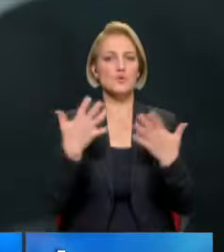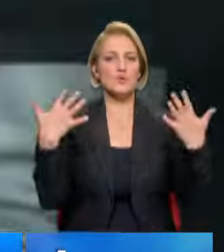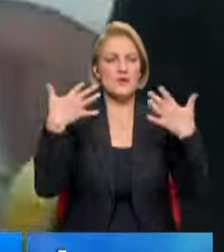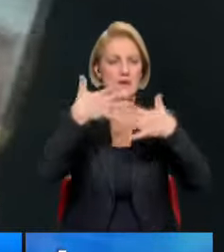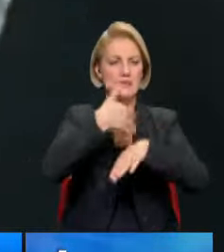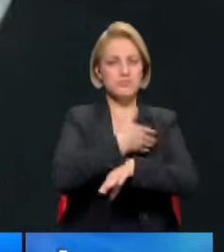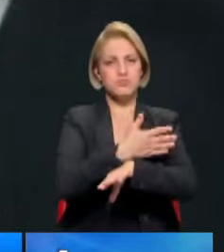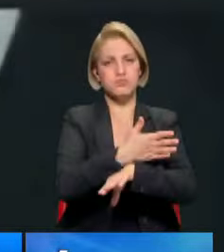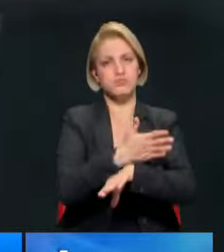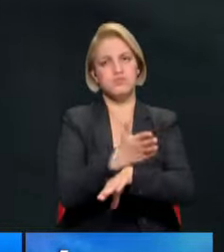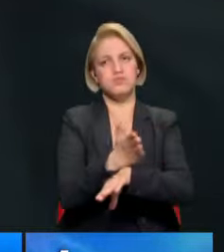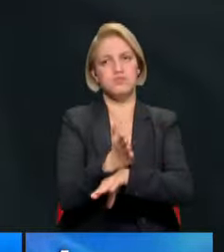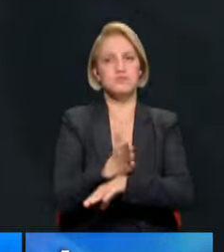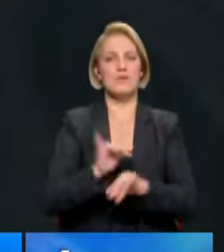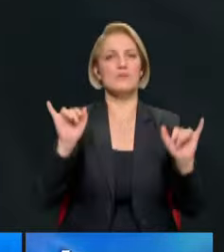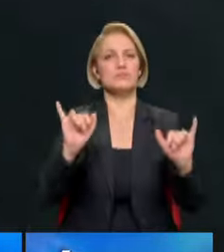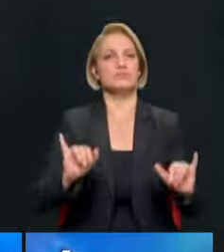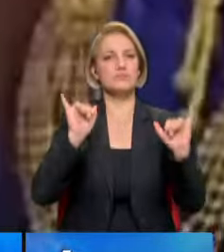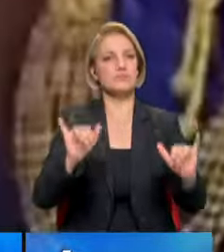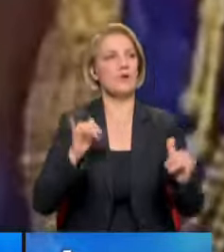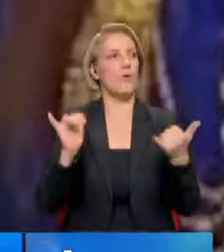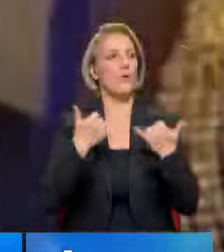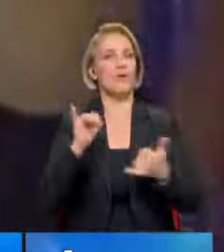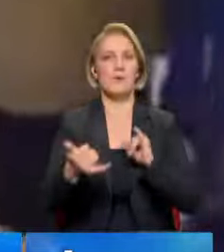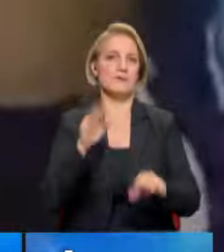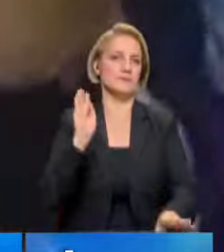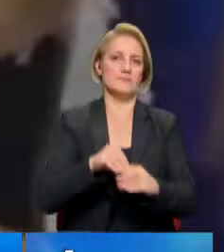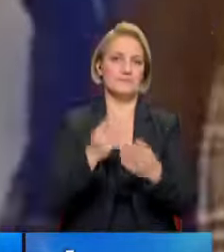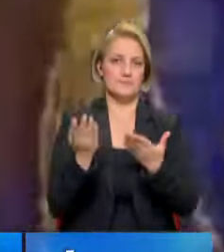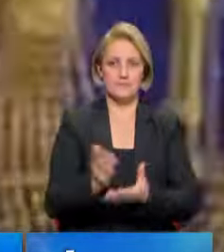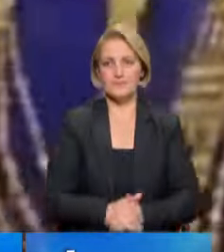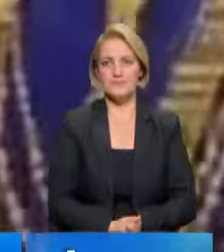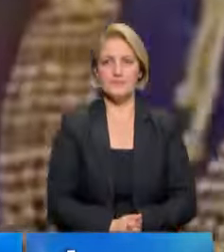Gecenin geç saatlerine kadar çekilen halaylar ve oynanan oyunlarla son buldu.